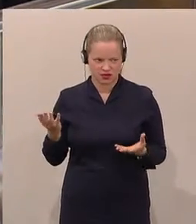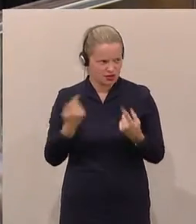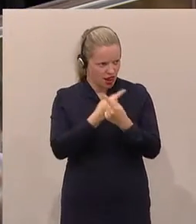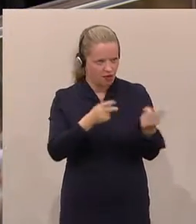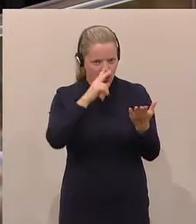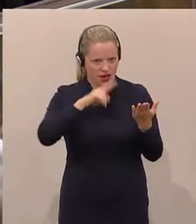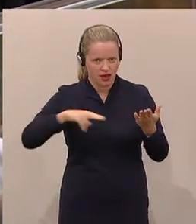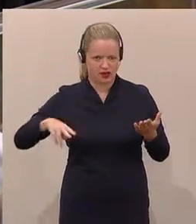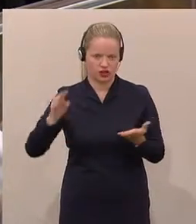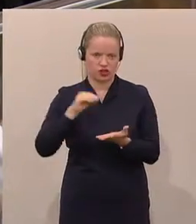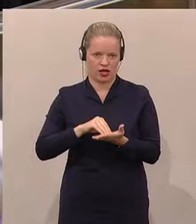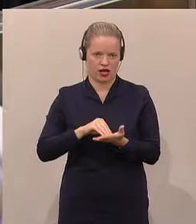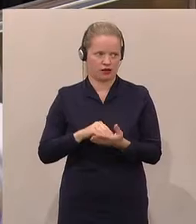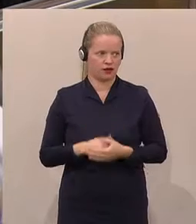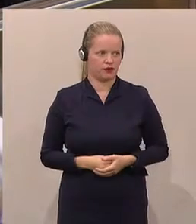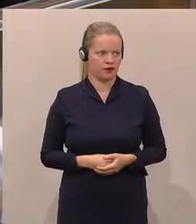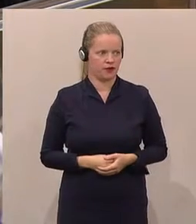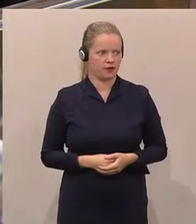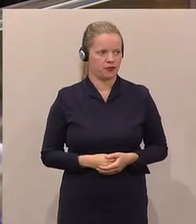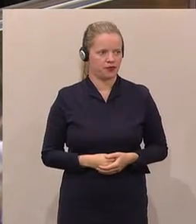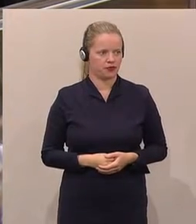steht. Wie der Herr Scherak durchgeschalten wird,